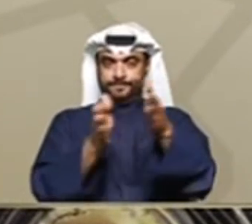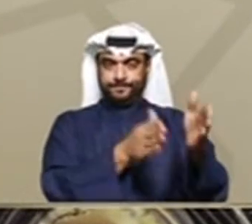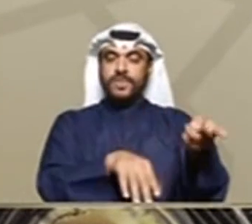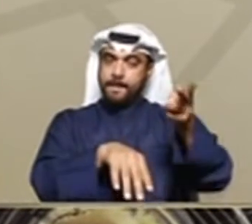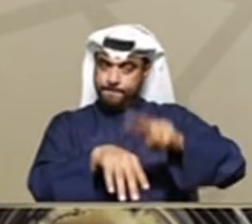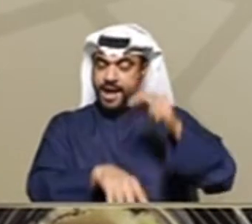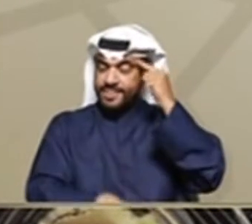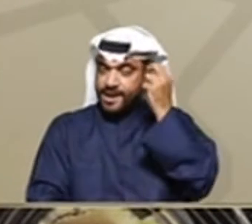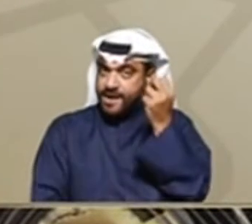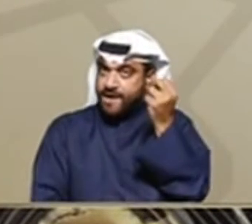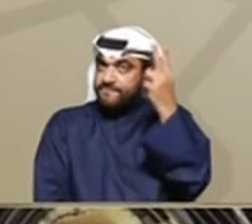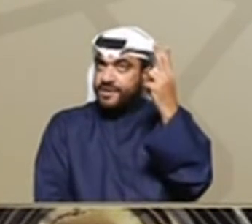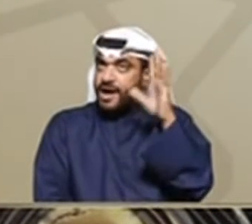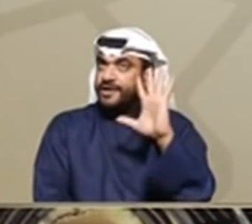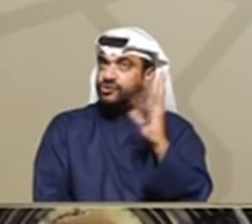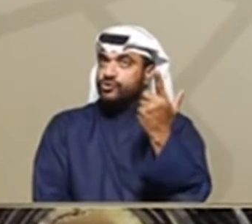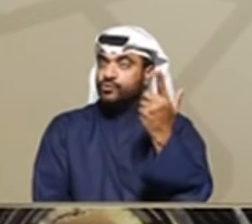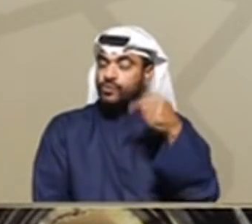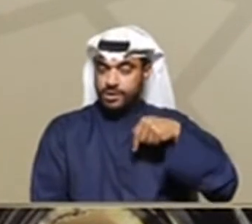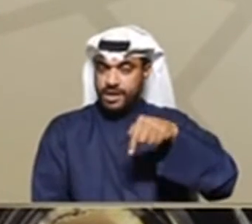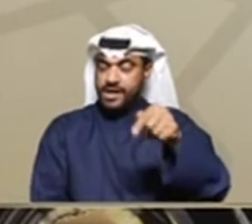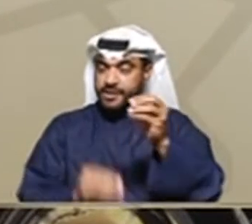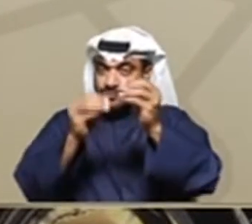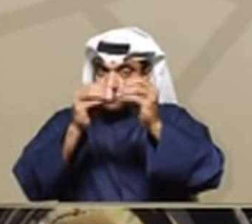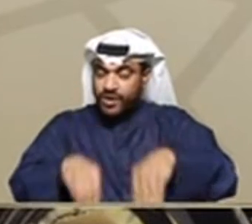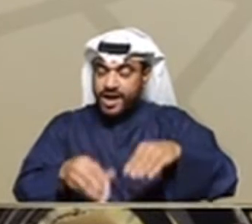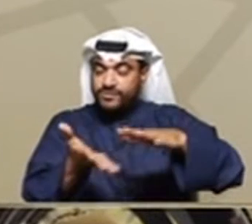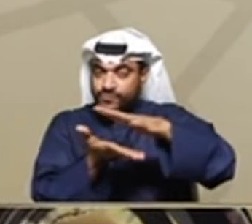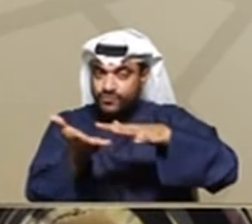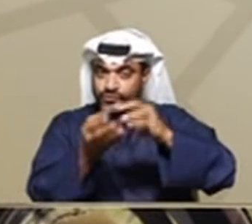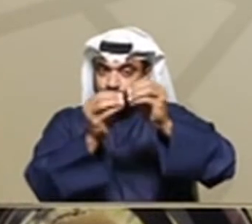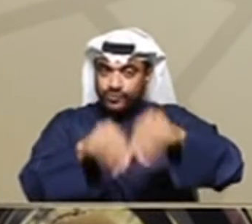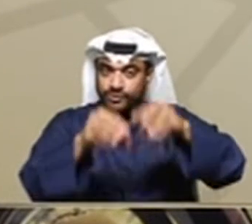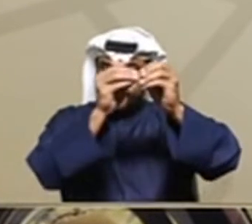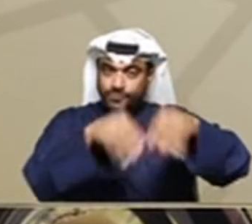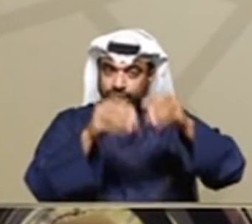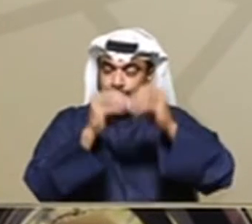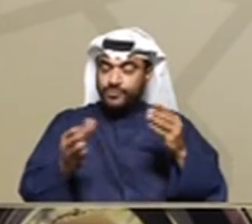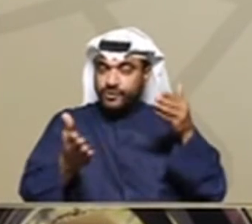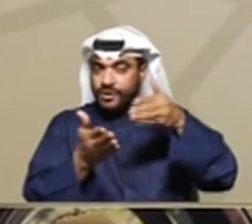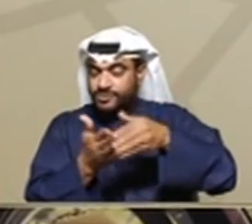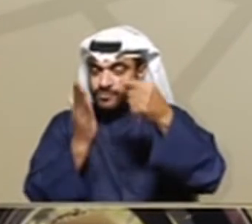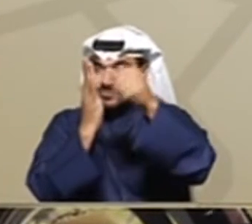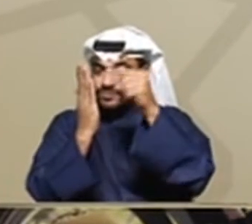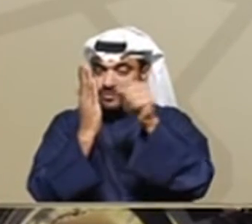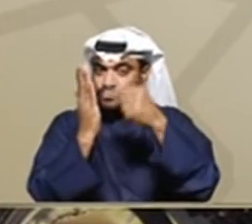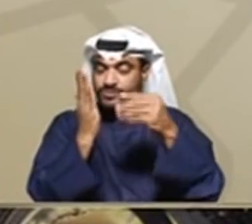أن ما يتم علاجه من هذه الملاحظات وتم التوصل إليه من